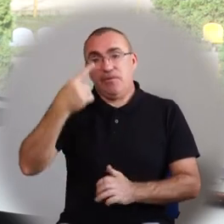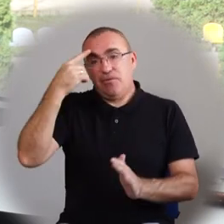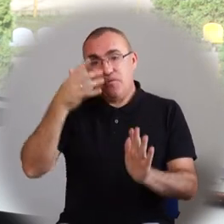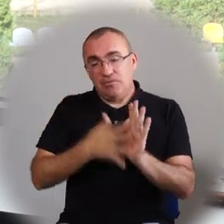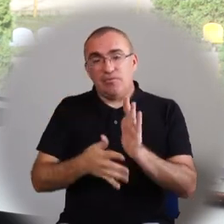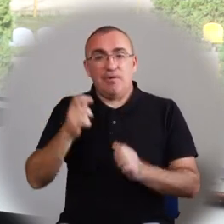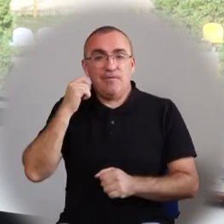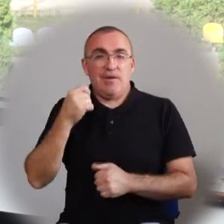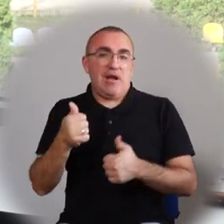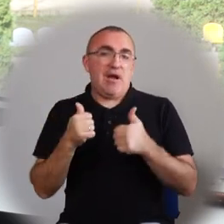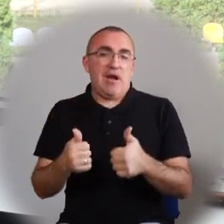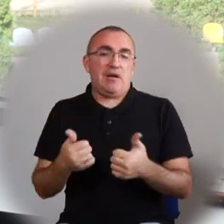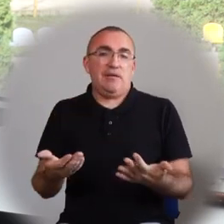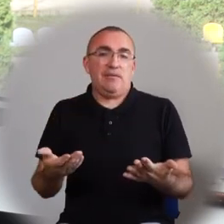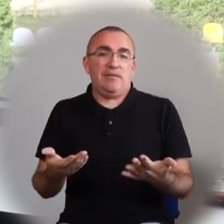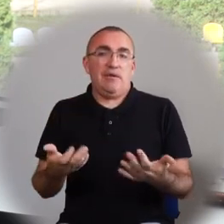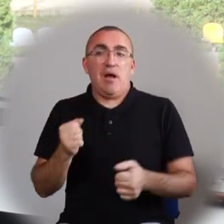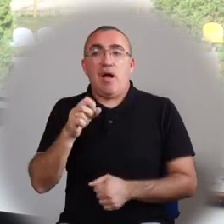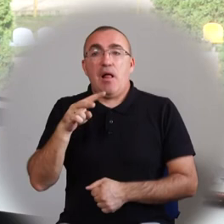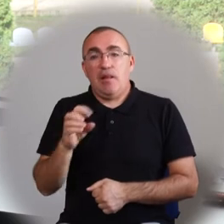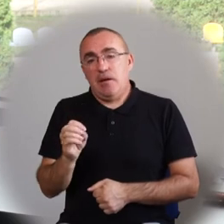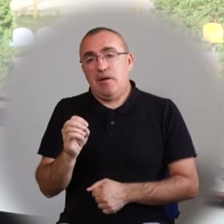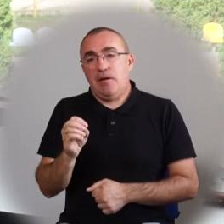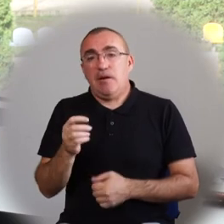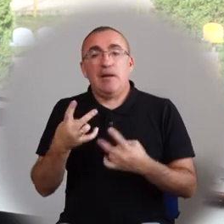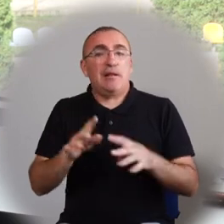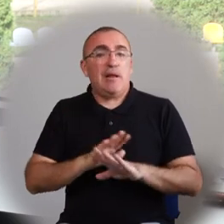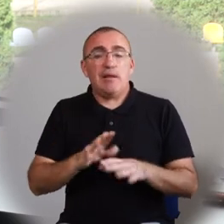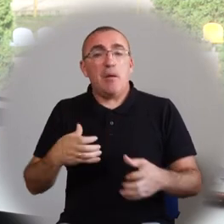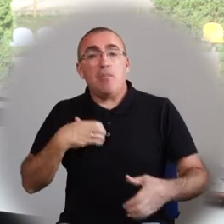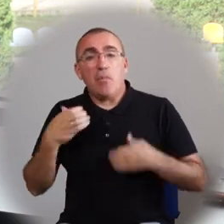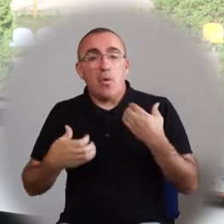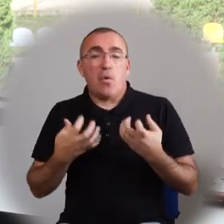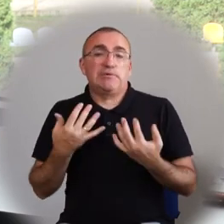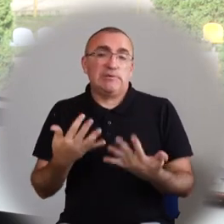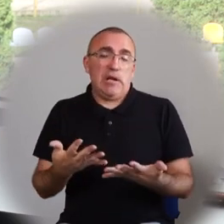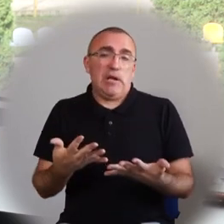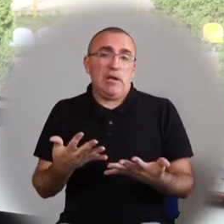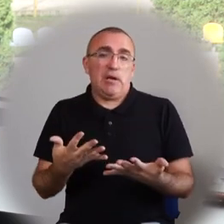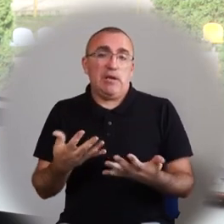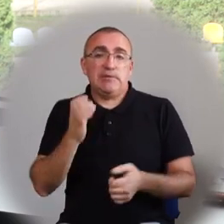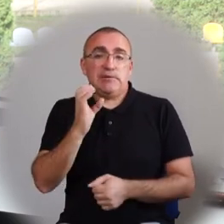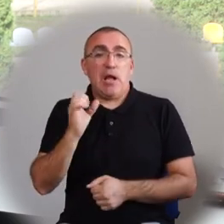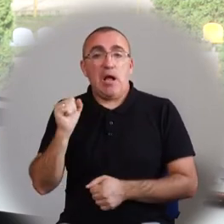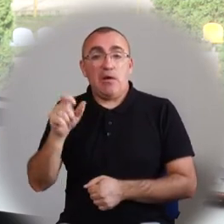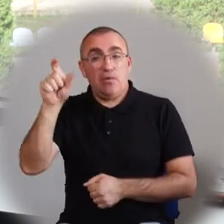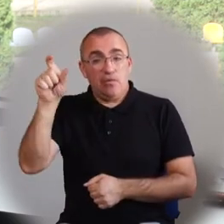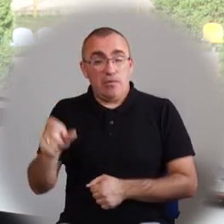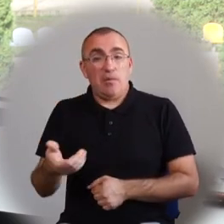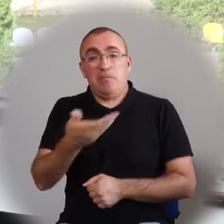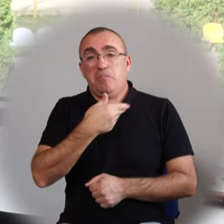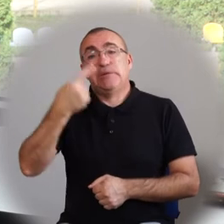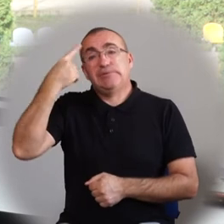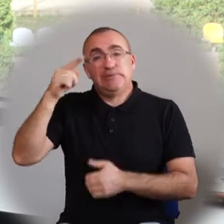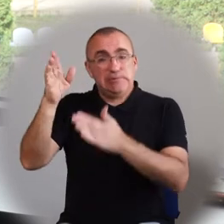було 50, розумію, який цей вік гарний. Але не треба боятися, оскільки Сергій